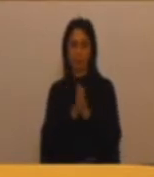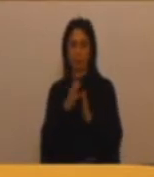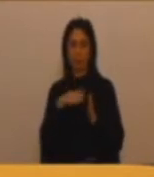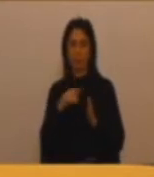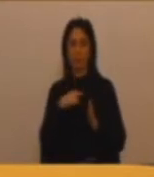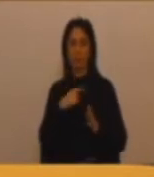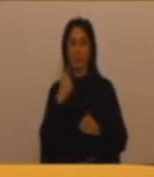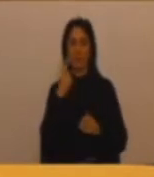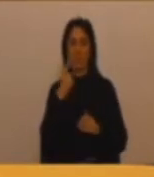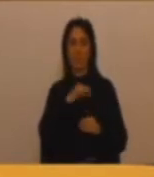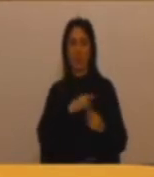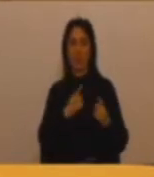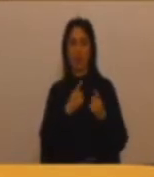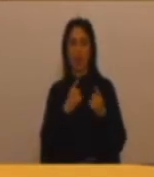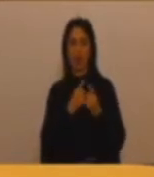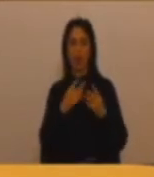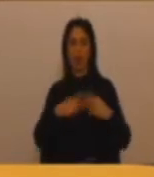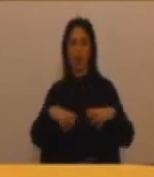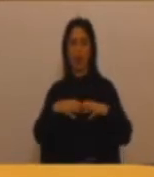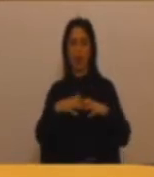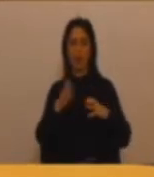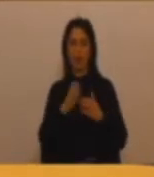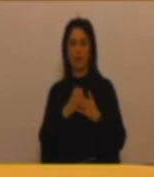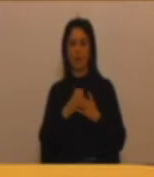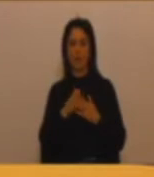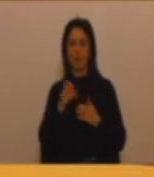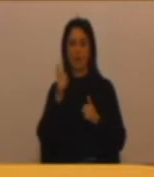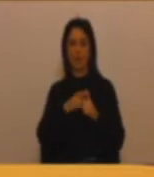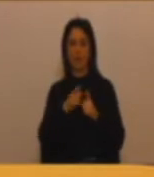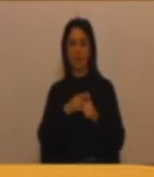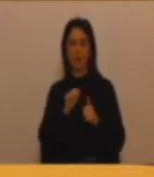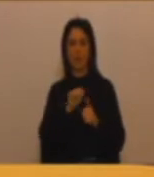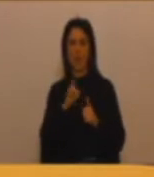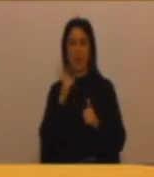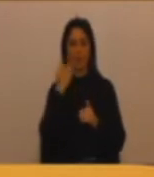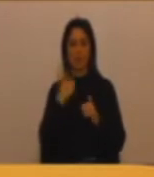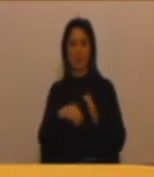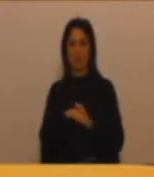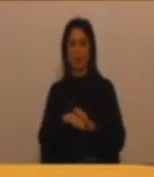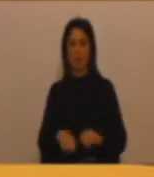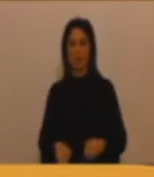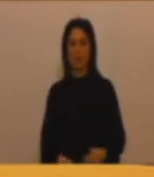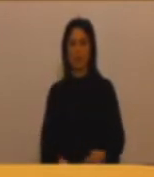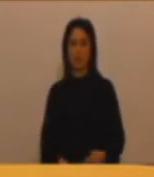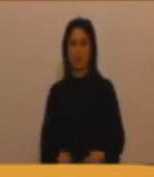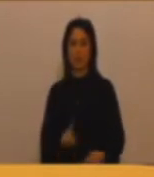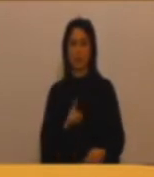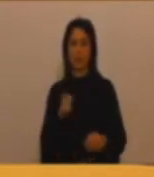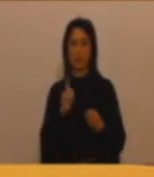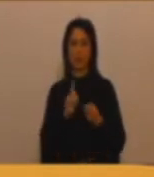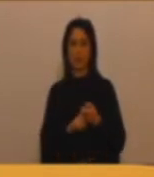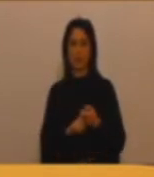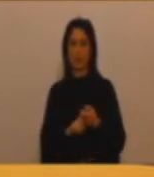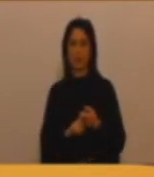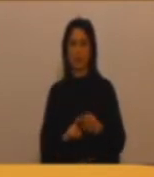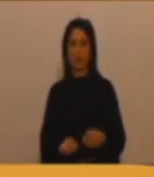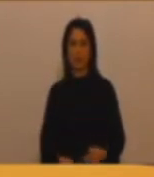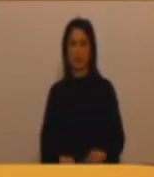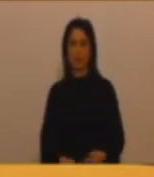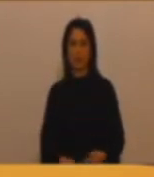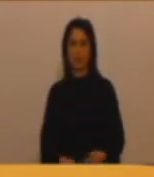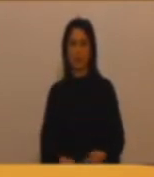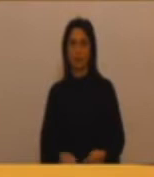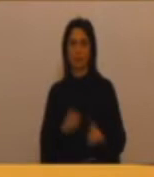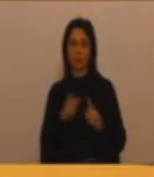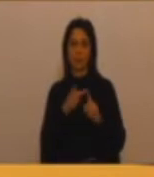ერთი კოლეგიალური ორგანოს წევრები ვარ და სახელი არ შევირცხვინოთ. რაც შეეხება